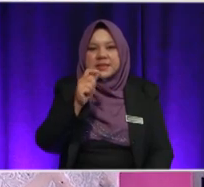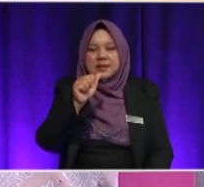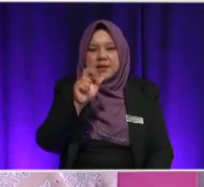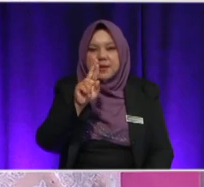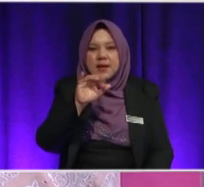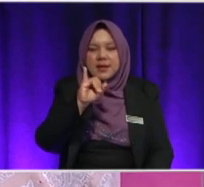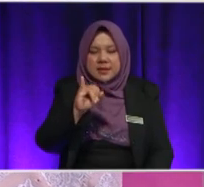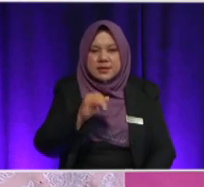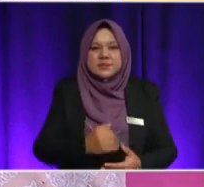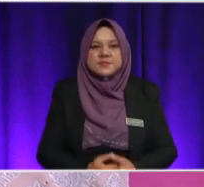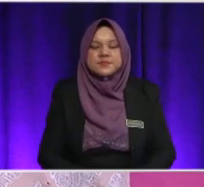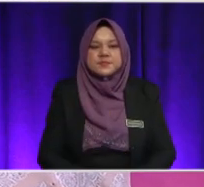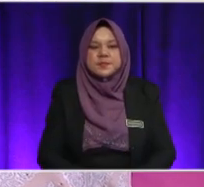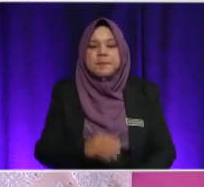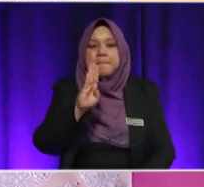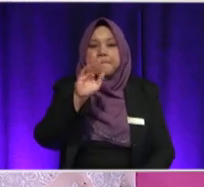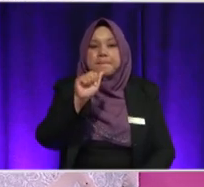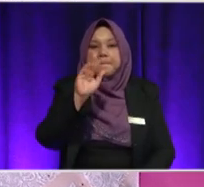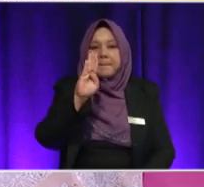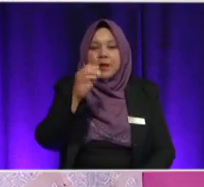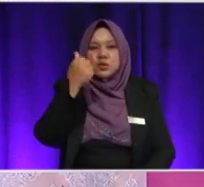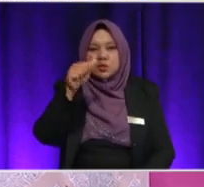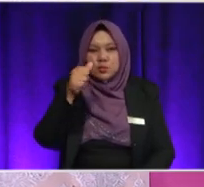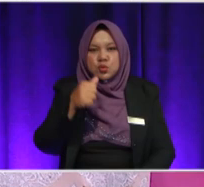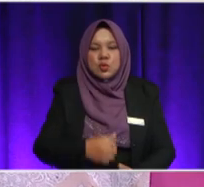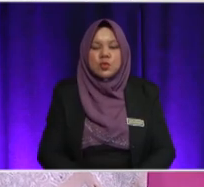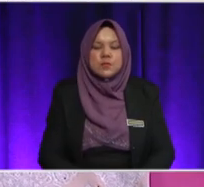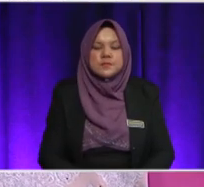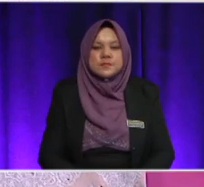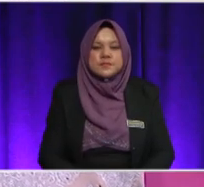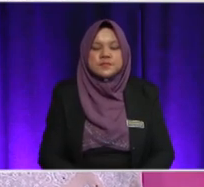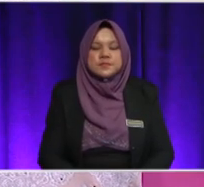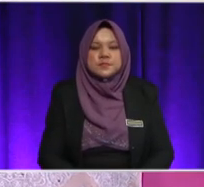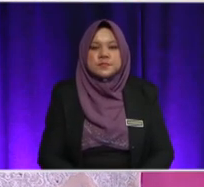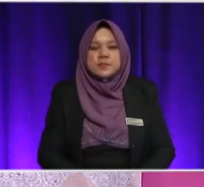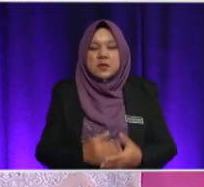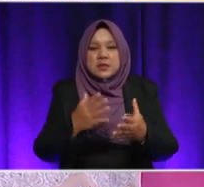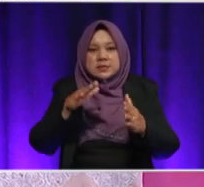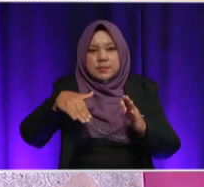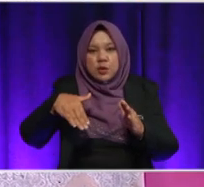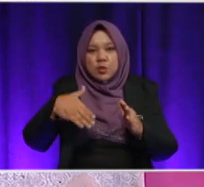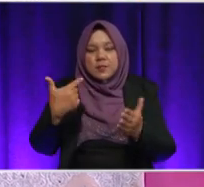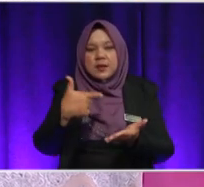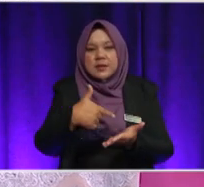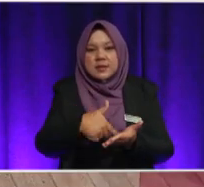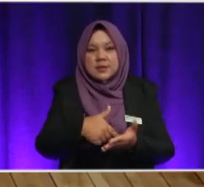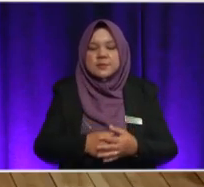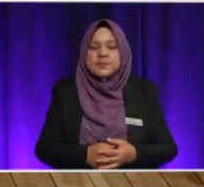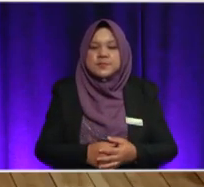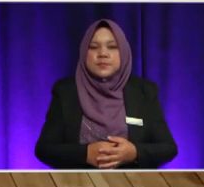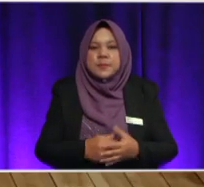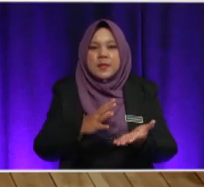size teras tingkatan 4 bab 10 kimia dalam pengobatan dan kesehatan jadi Sebelum kita belajar dengan lebih lanjut